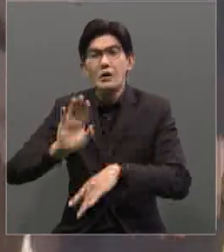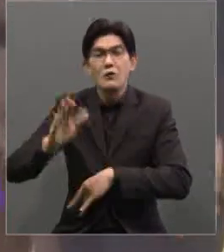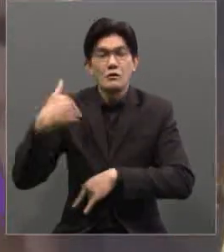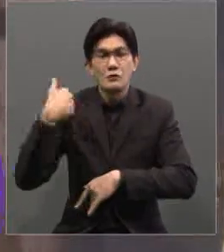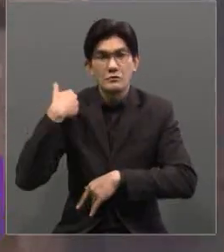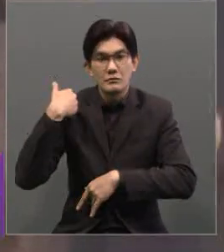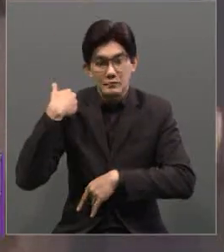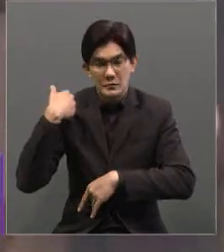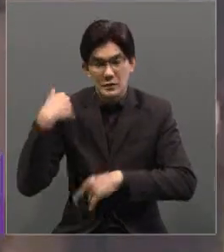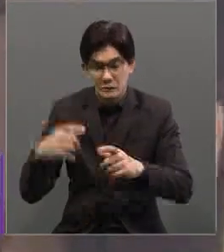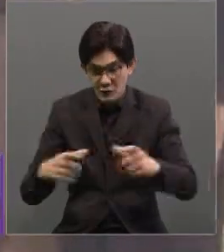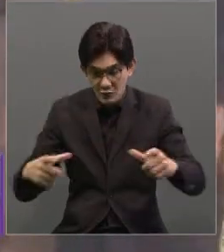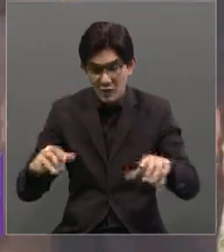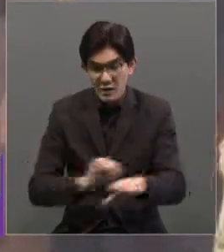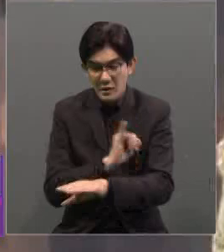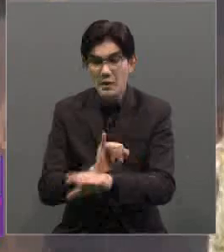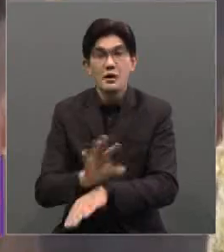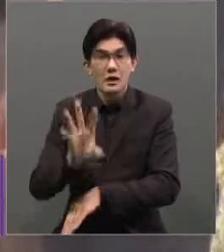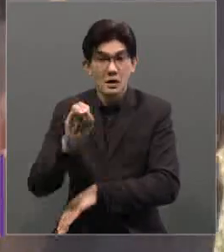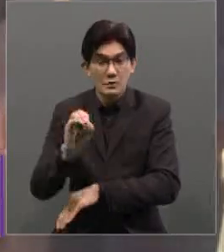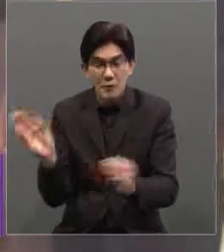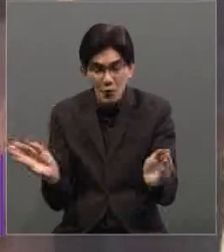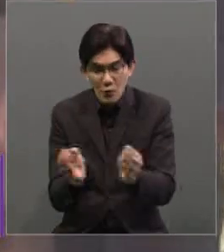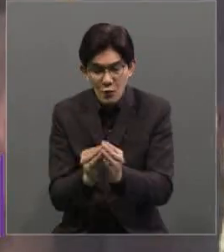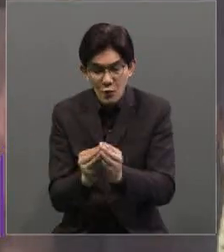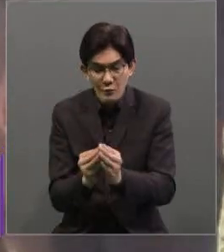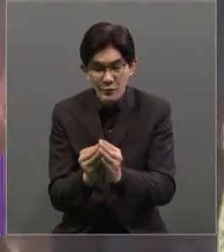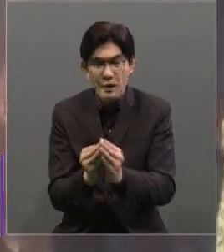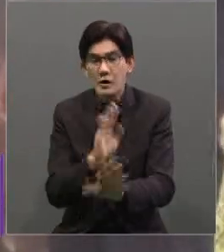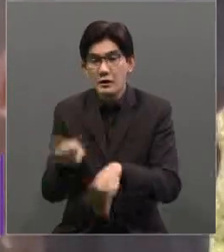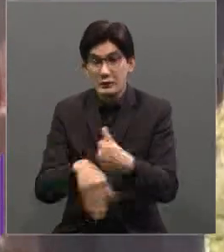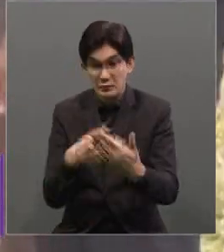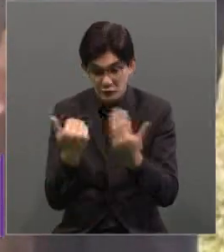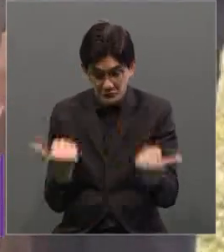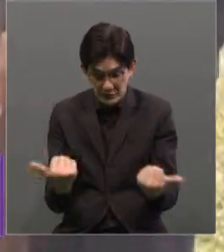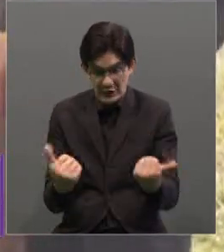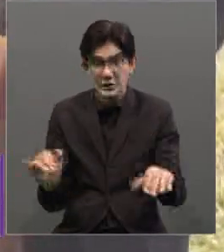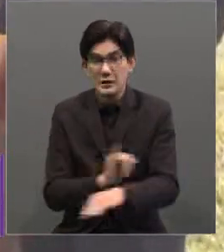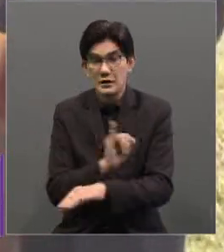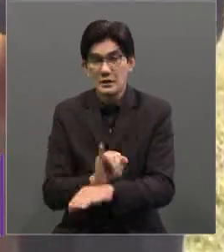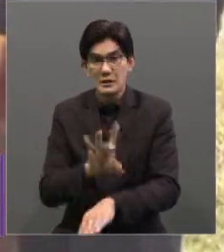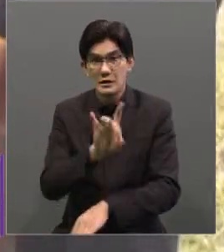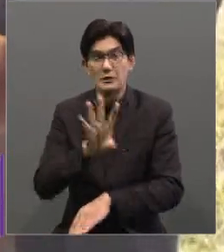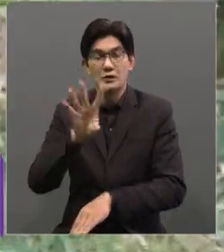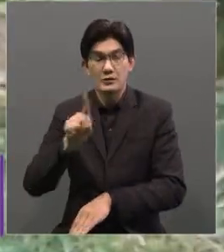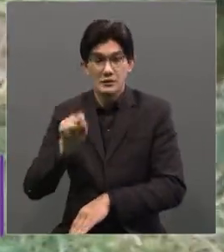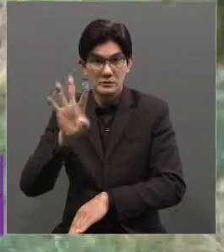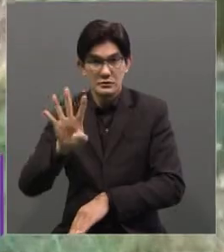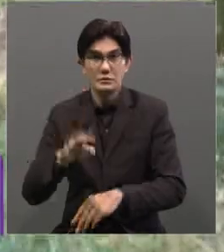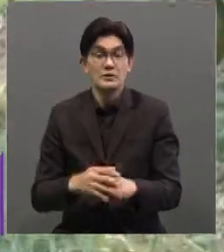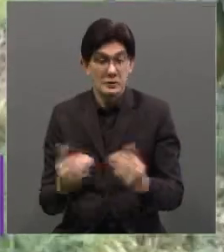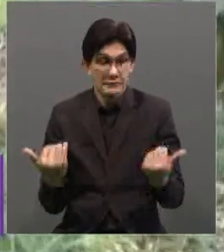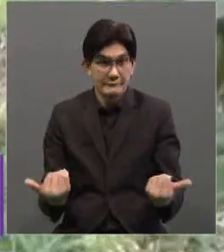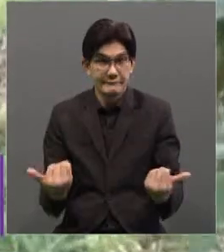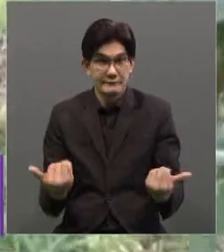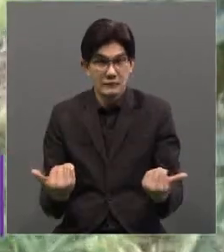ใหญ่มี4แปลงเนื้อที่50ไร่เพราะฉะนั้นถ้ารวมทั้ง2แปลง2พื้นที่ป่า124ไร่นะคะต